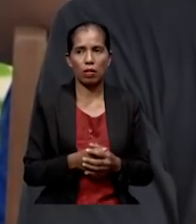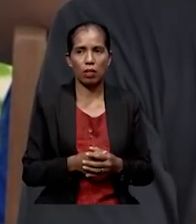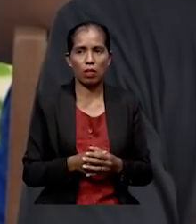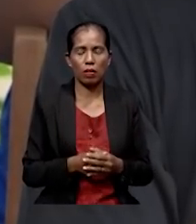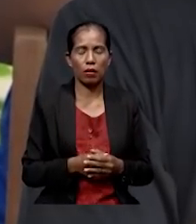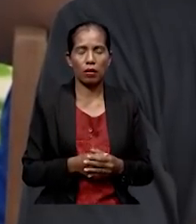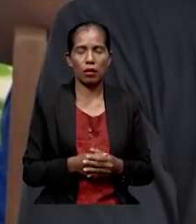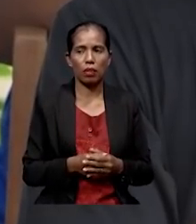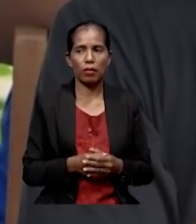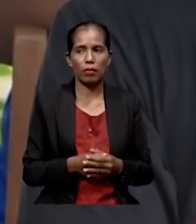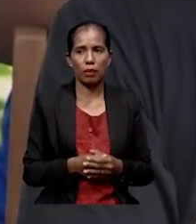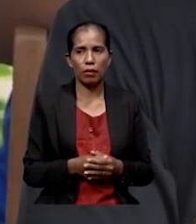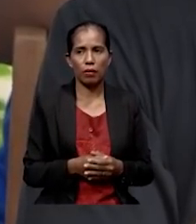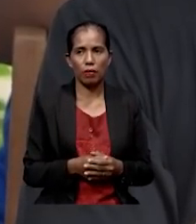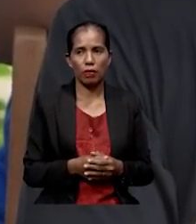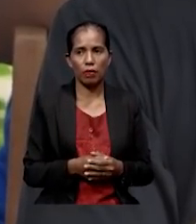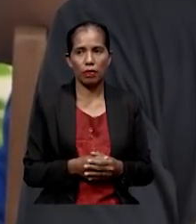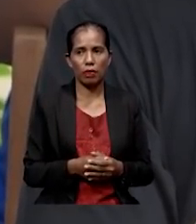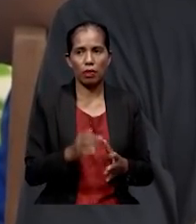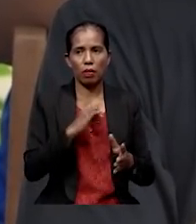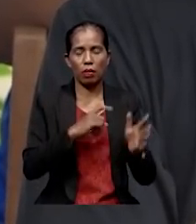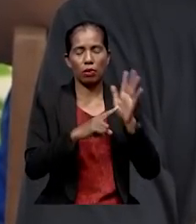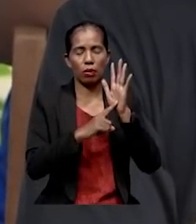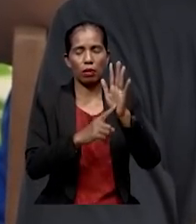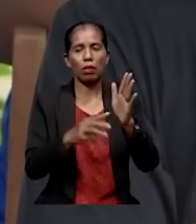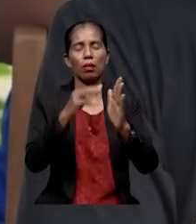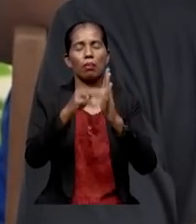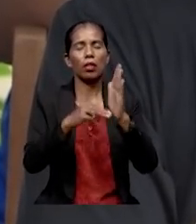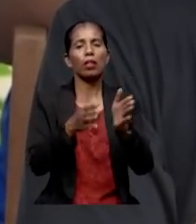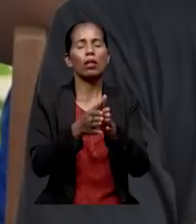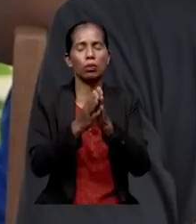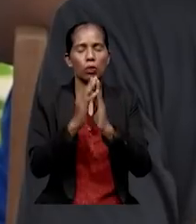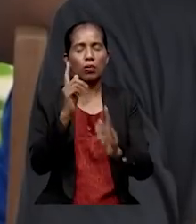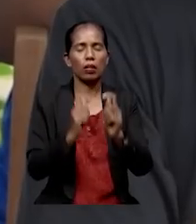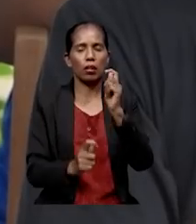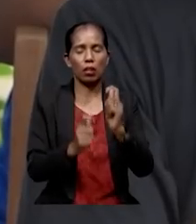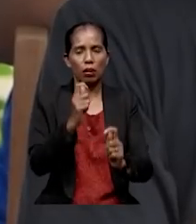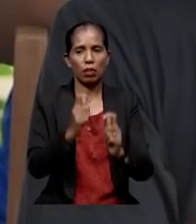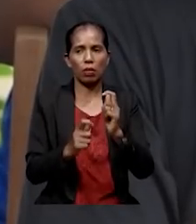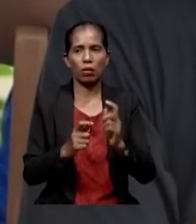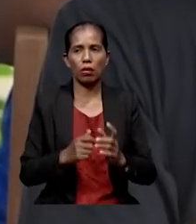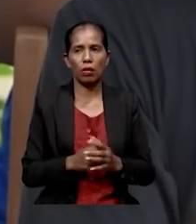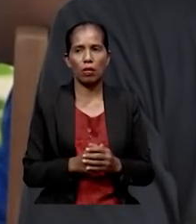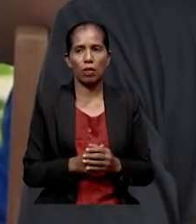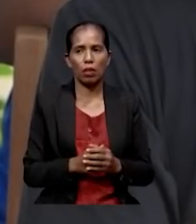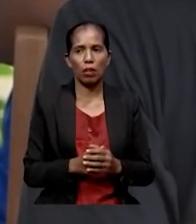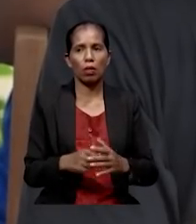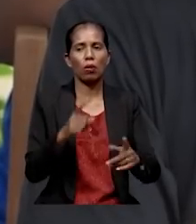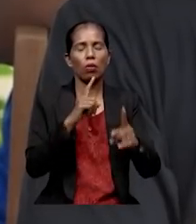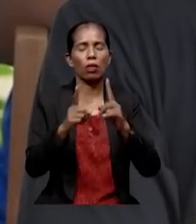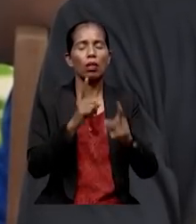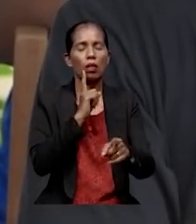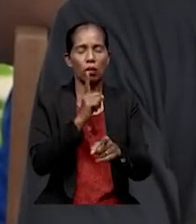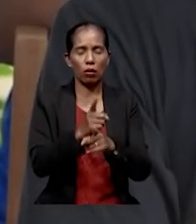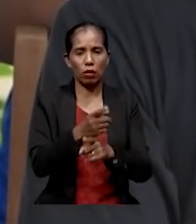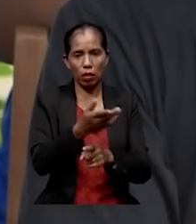nian. Hau atu informa ba media atau husu ba tribunal atau explica claro ita